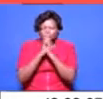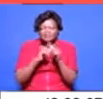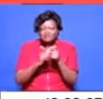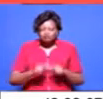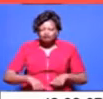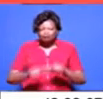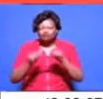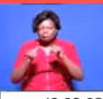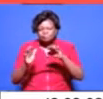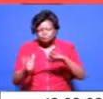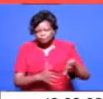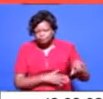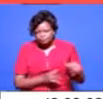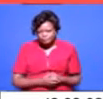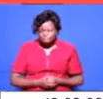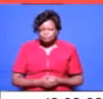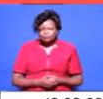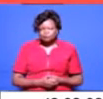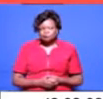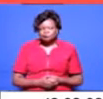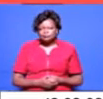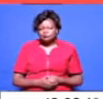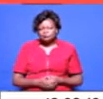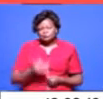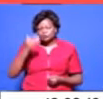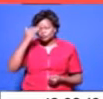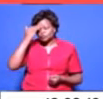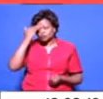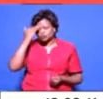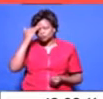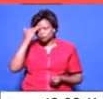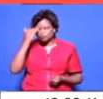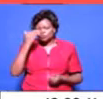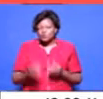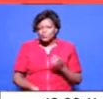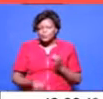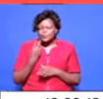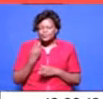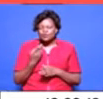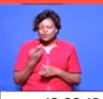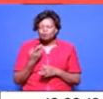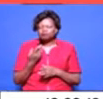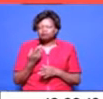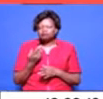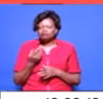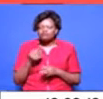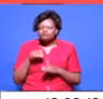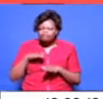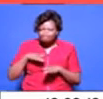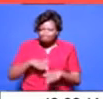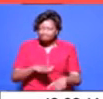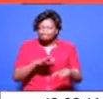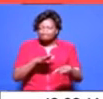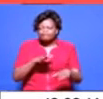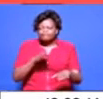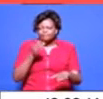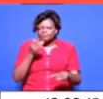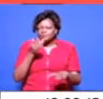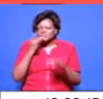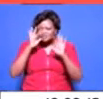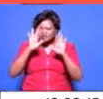ni kwamba, je, mtazamaji, unajua asili ya mchezo wa kuteleza kwenye theluji? Kwa miaka mingi sasa, wengi walidhani